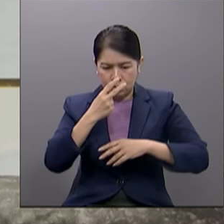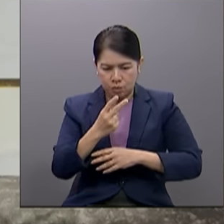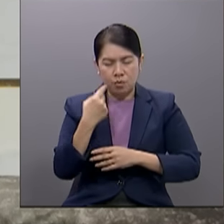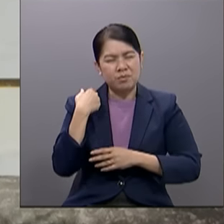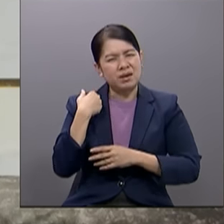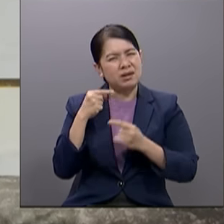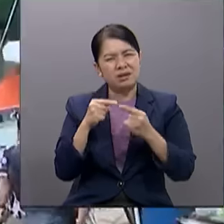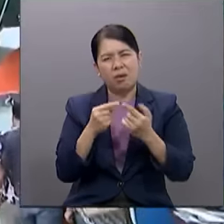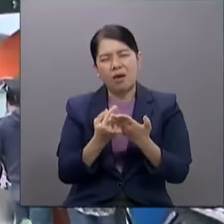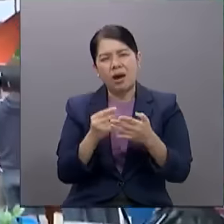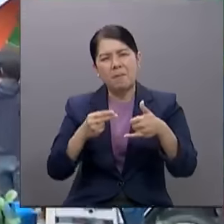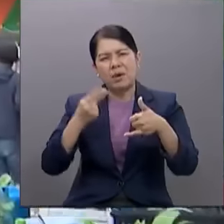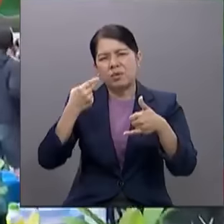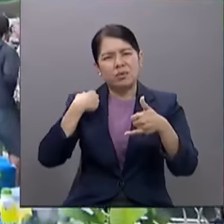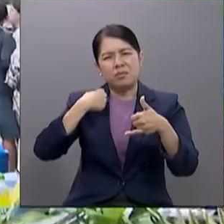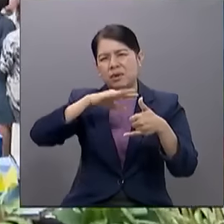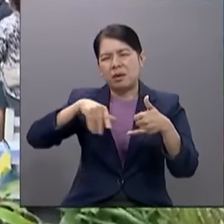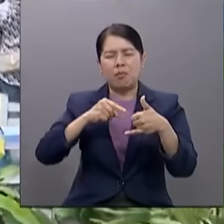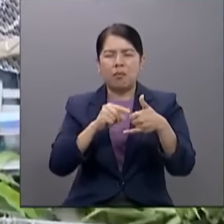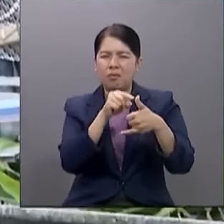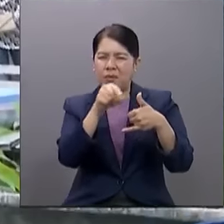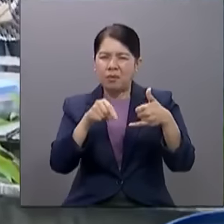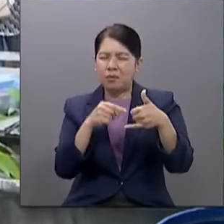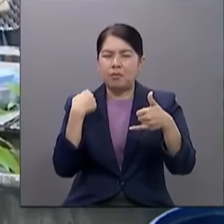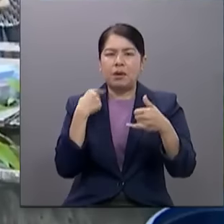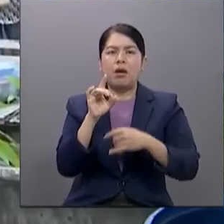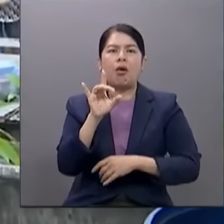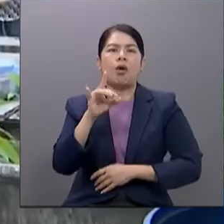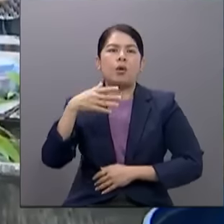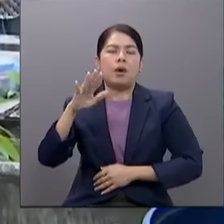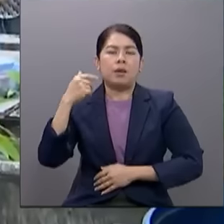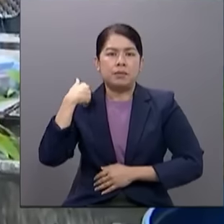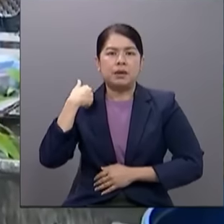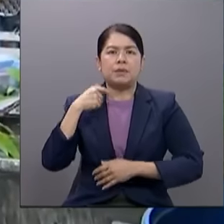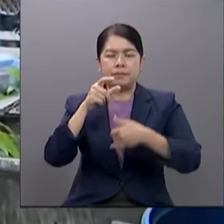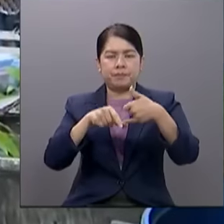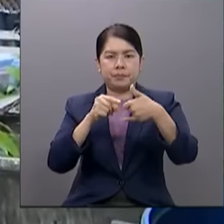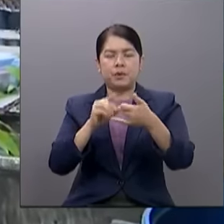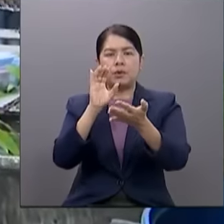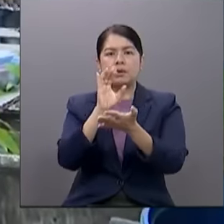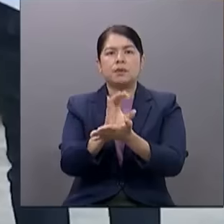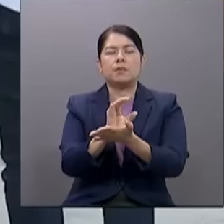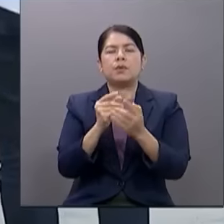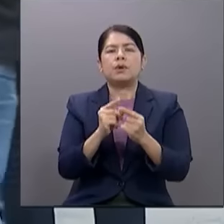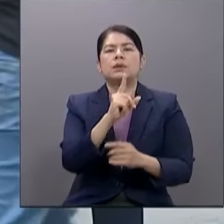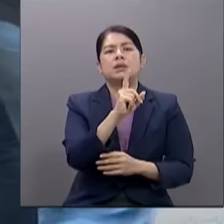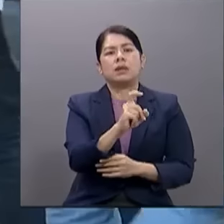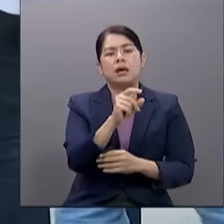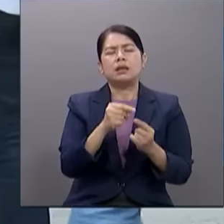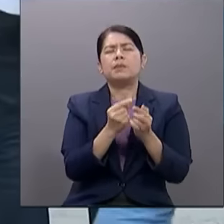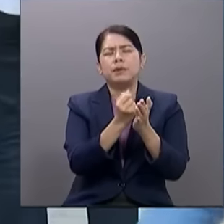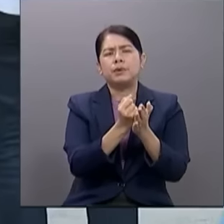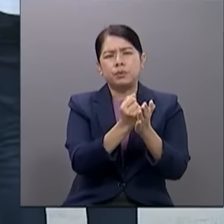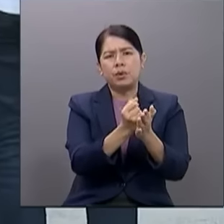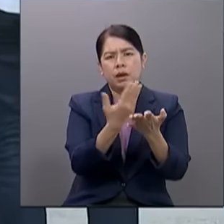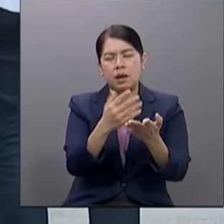ครับเหตุการณ์ครั้งนี้ทำให้เกิดความสูญเสียระหว่างพันตำรวจโทกิจชนที่เข้าไประงับเหตุการณ์ที่ต้องเสียชีวิตขณะ